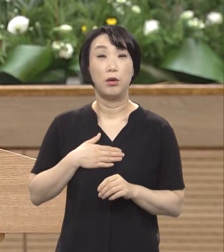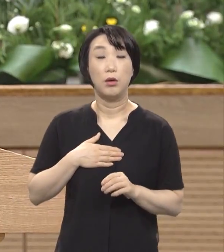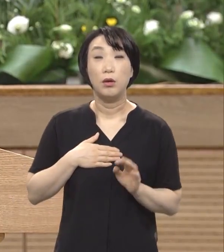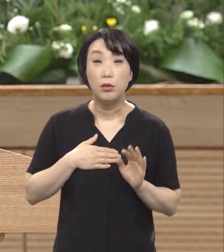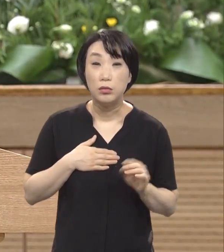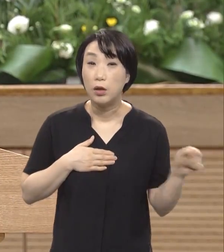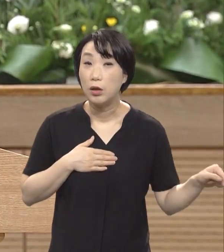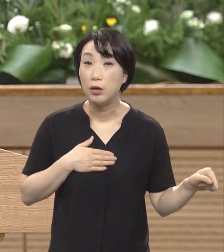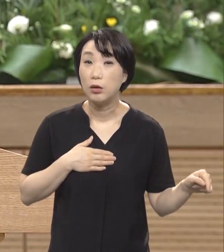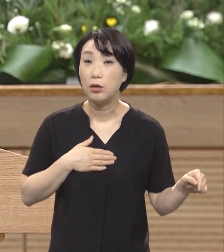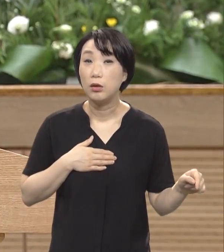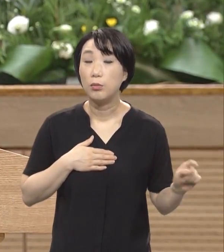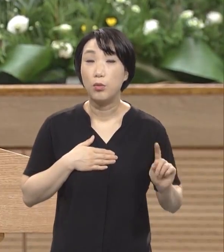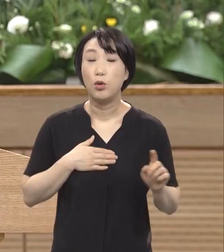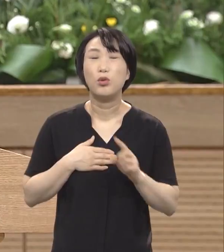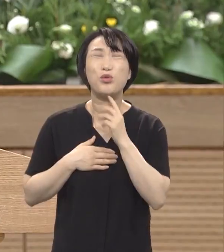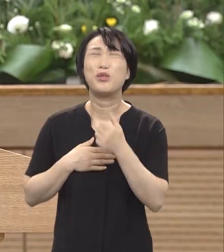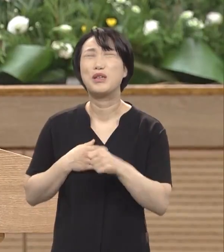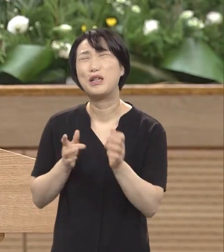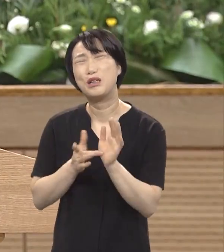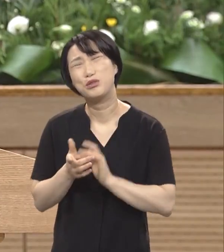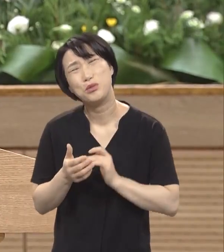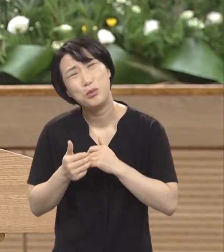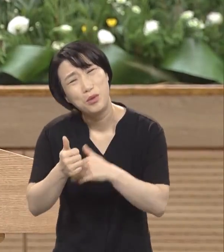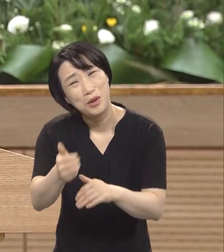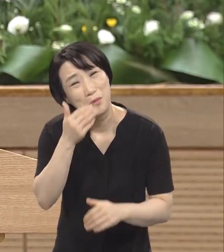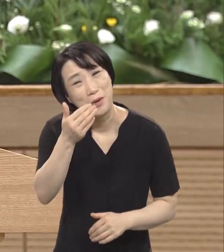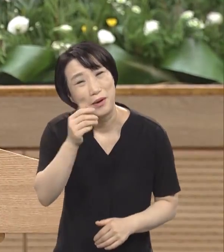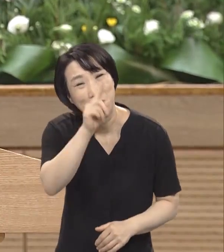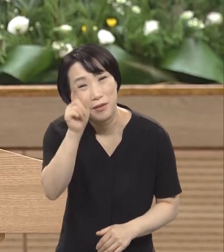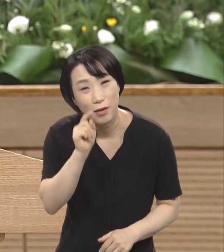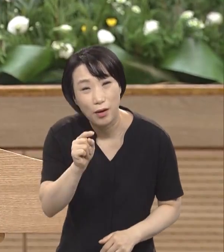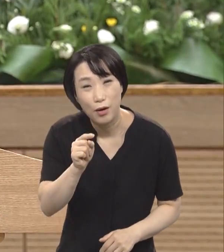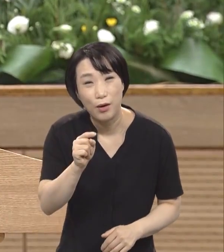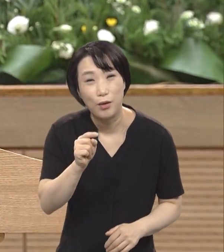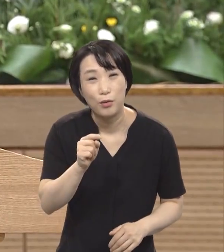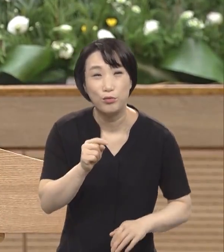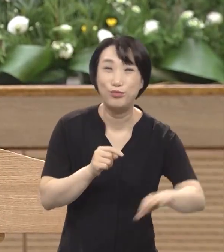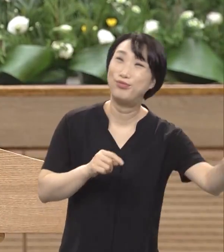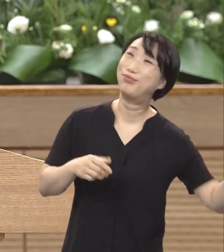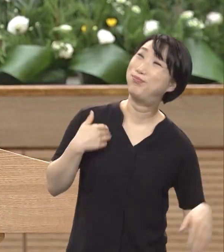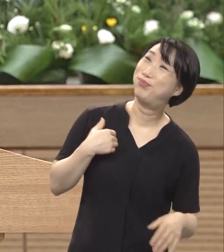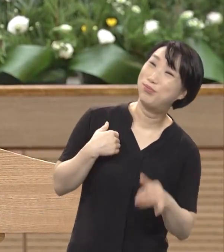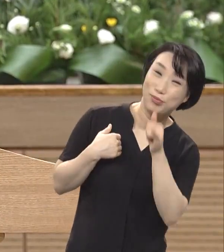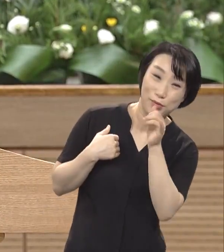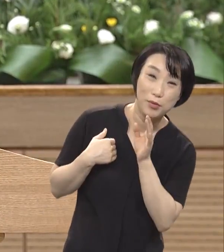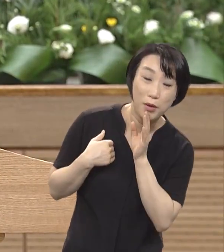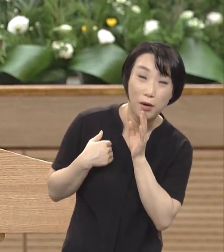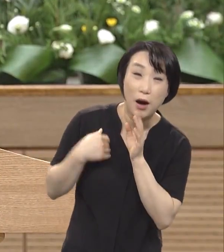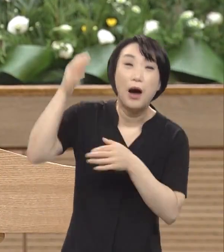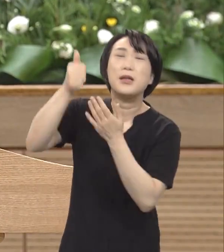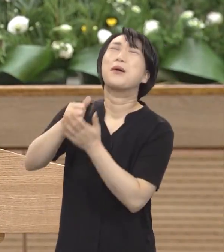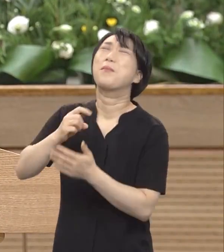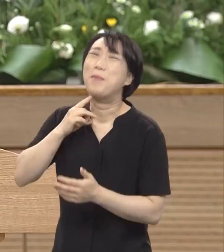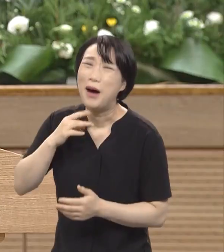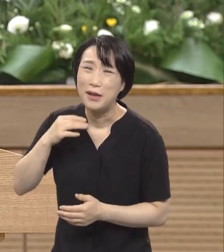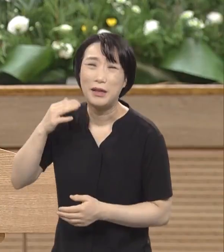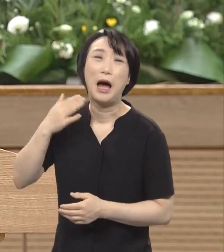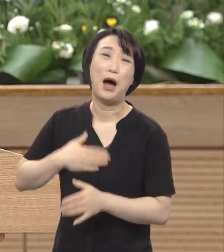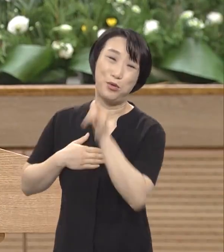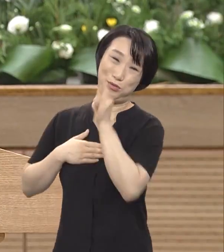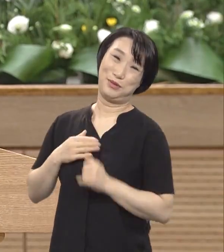어떻게 독생자를 보내냐? 그럼 우리는 몰라. 하나님만 자기 사정을 알